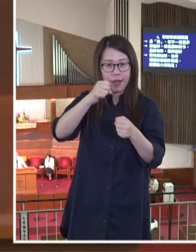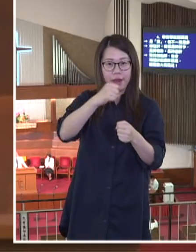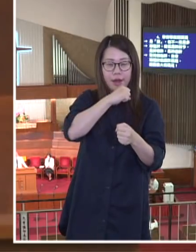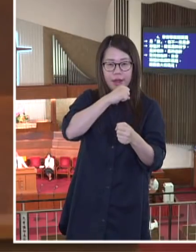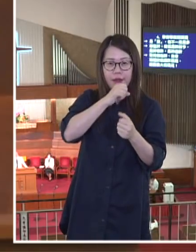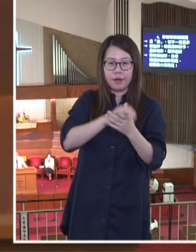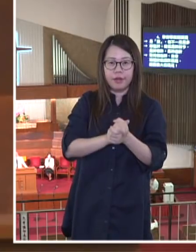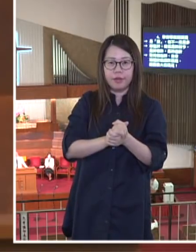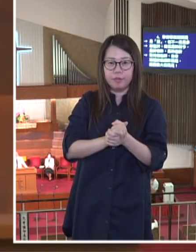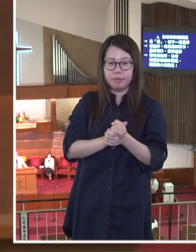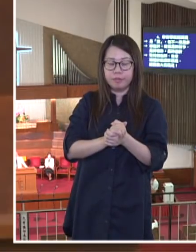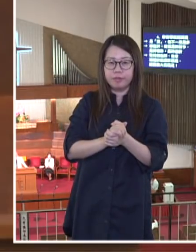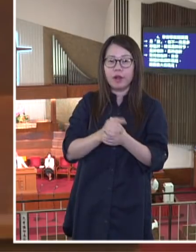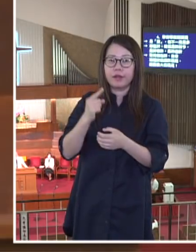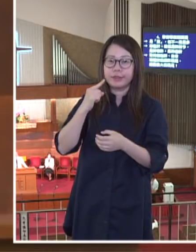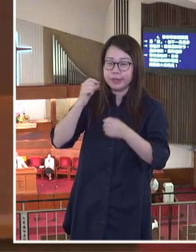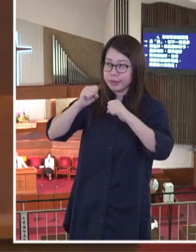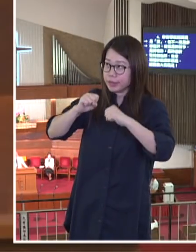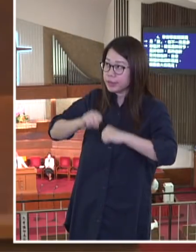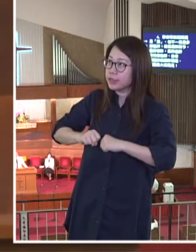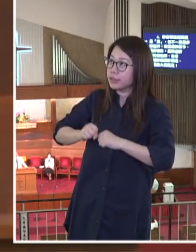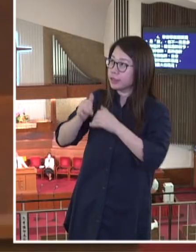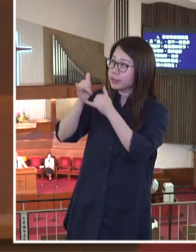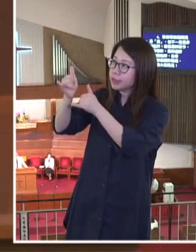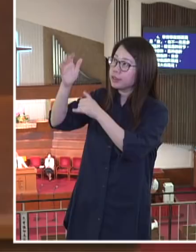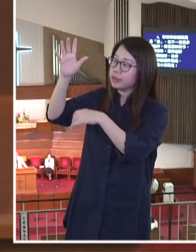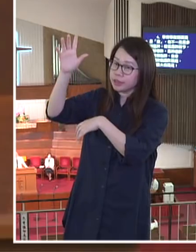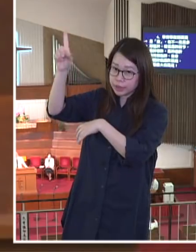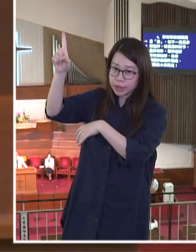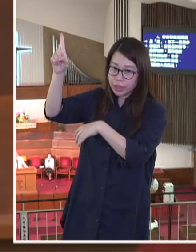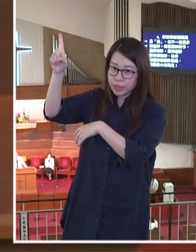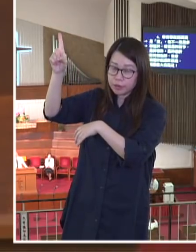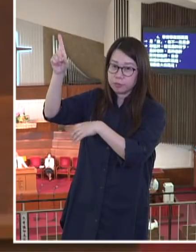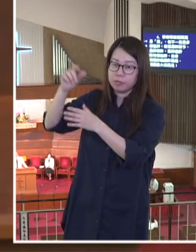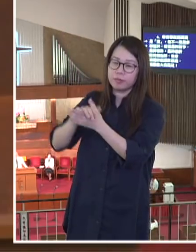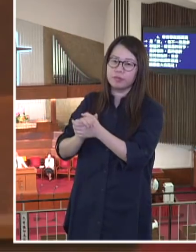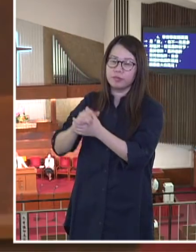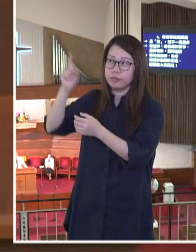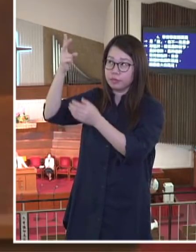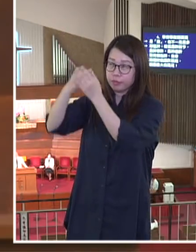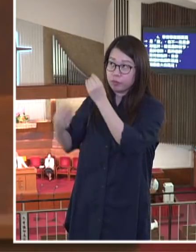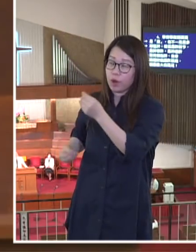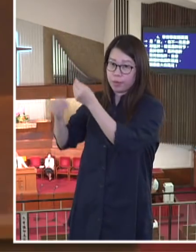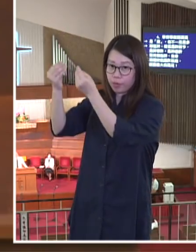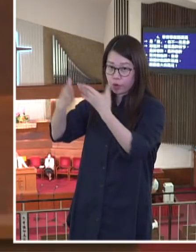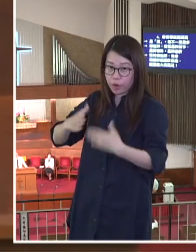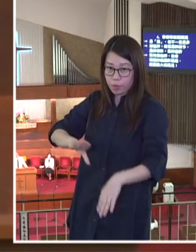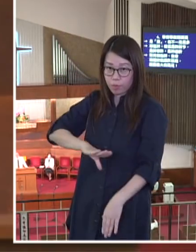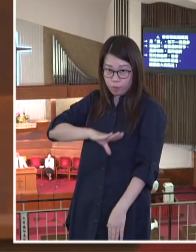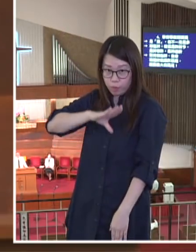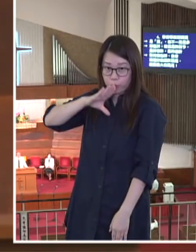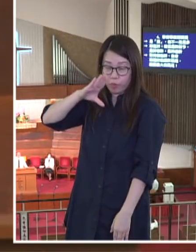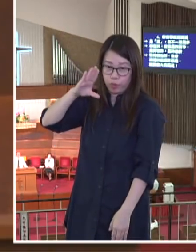去坚持跟从神，我们就可以经历到从耶和华而来的满。这个就是我